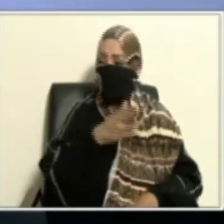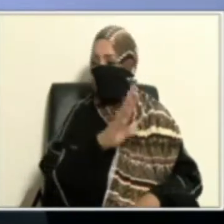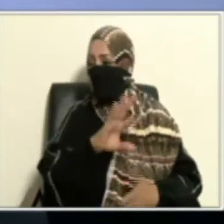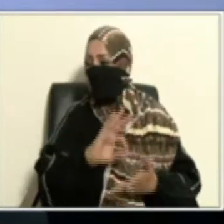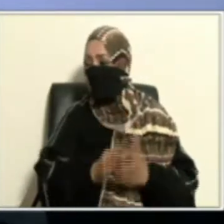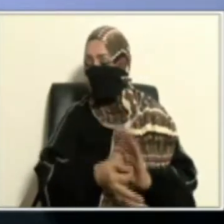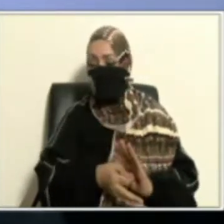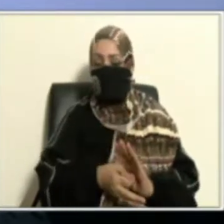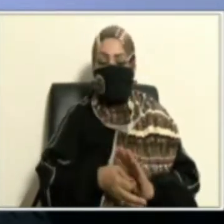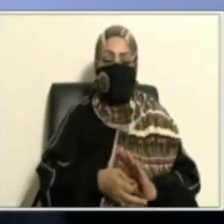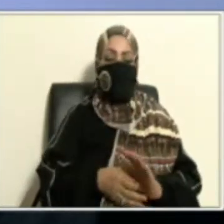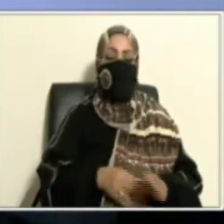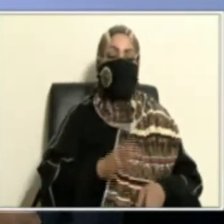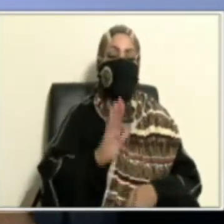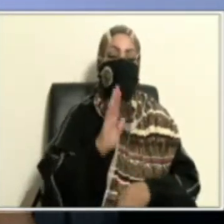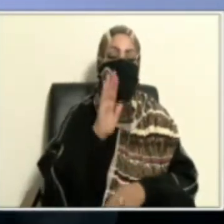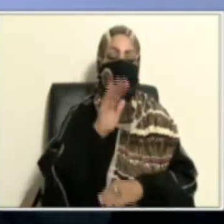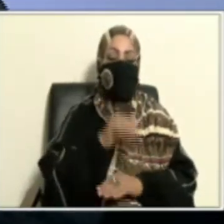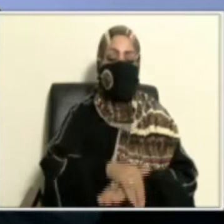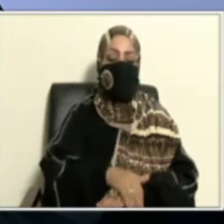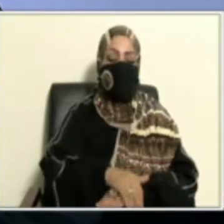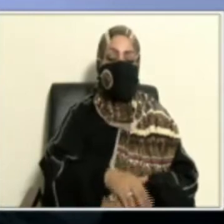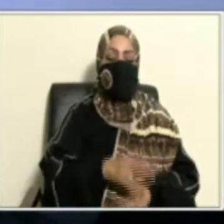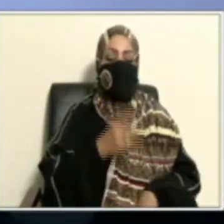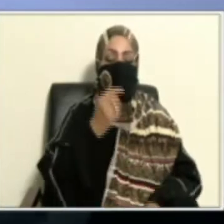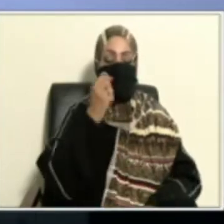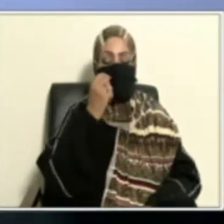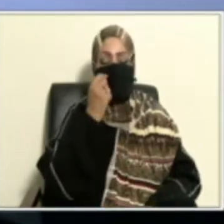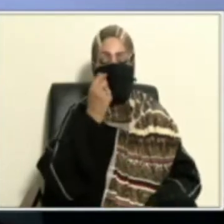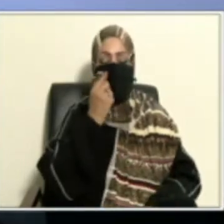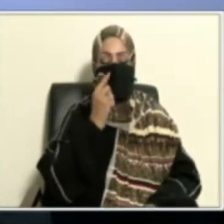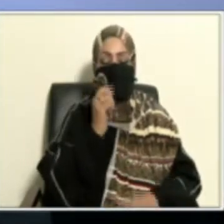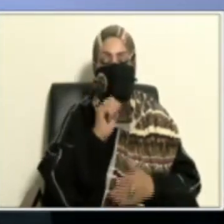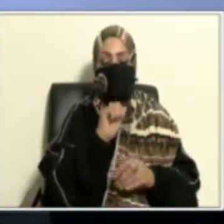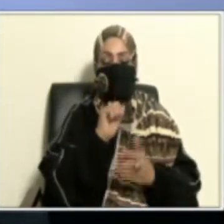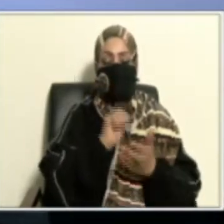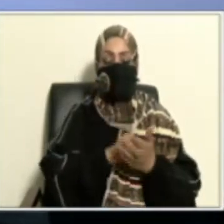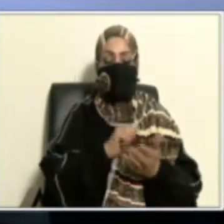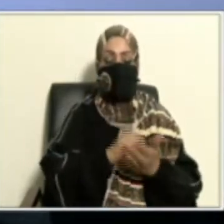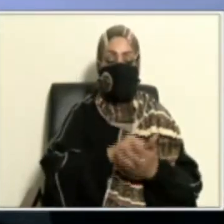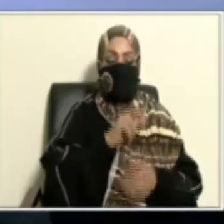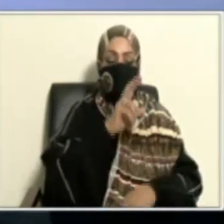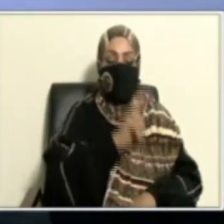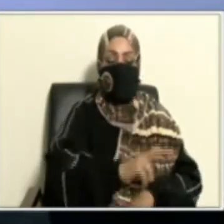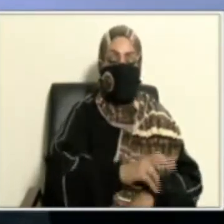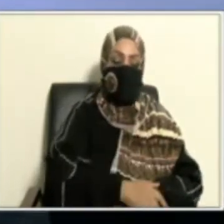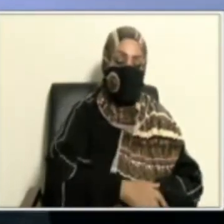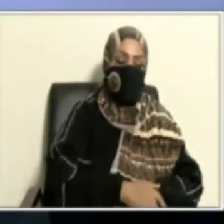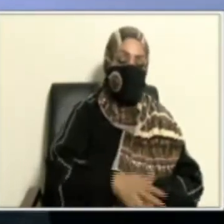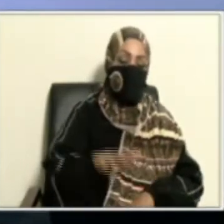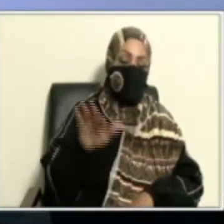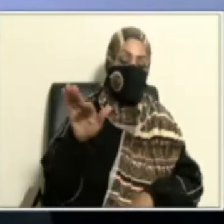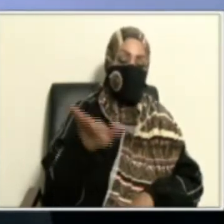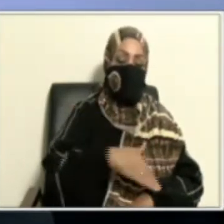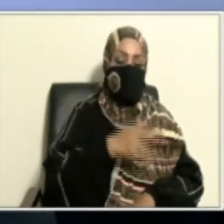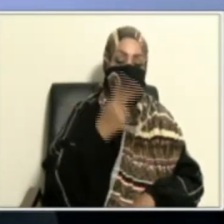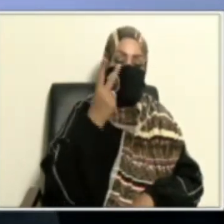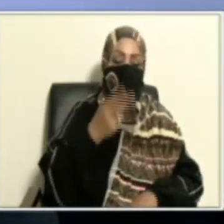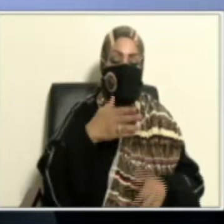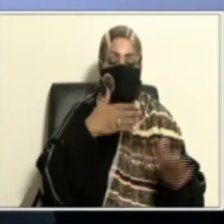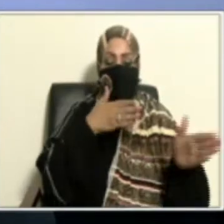البيت، سنة أخرى بعد هذه السنة أن تصليها في البيت وألا تصليها في المسجد، لأن